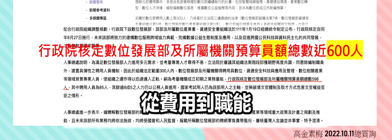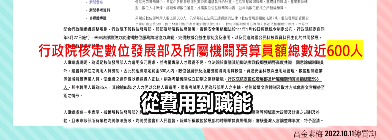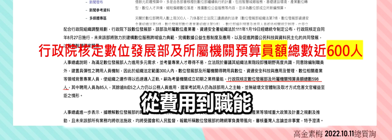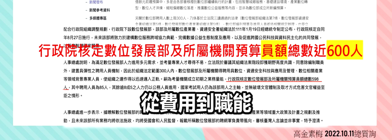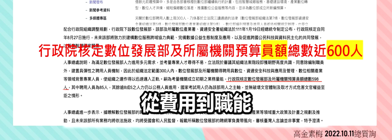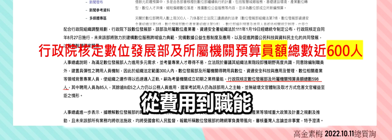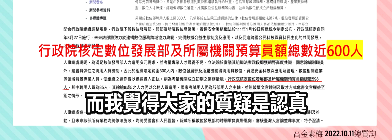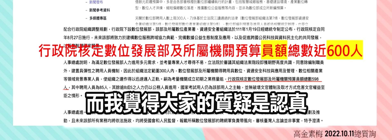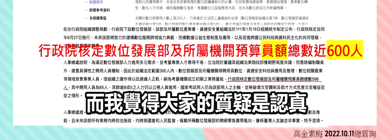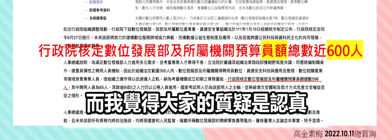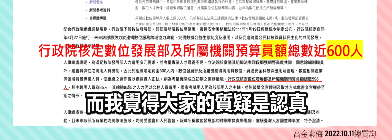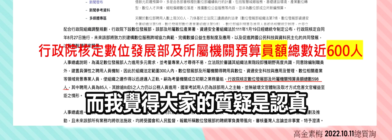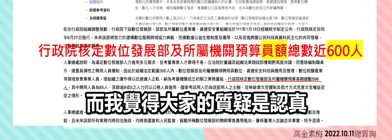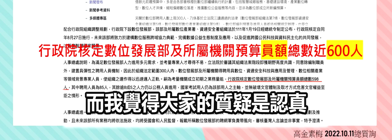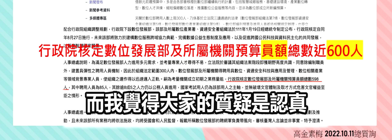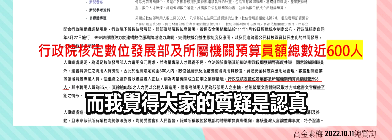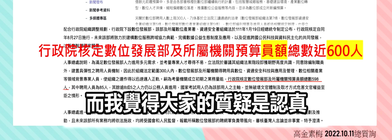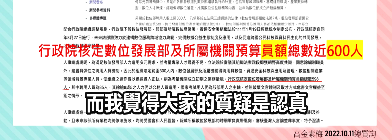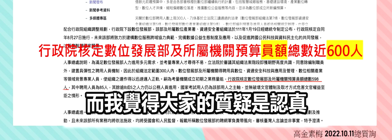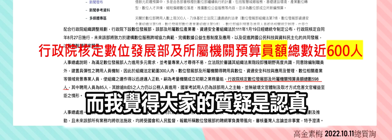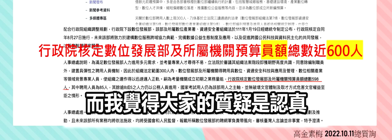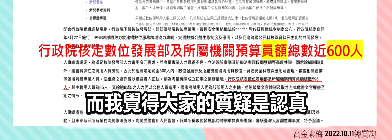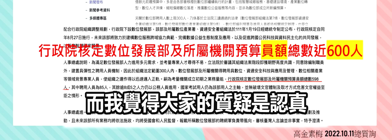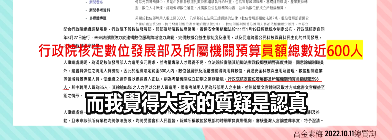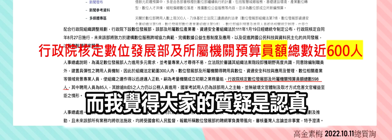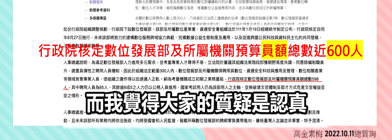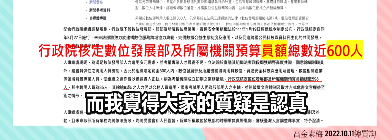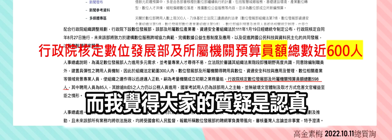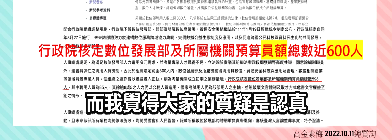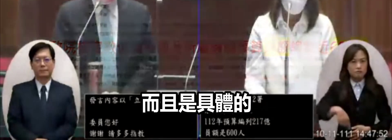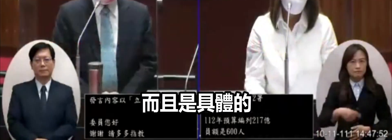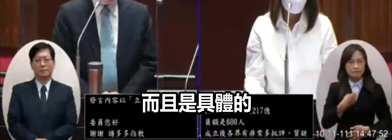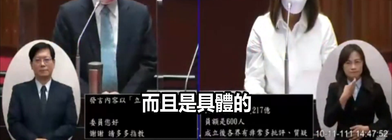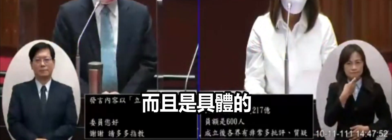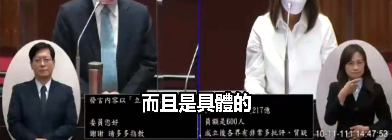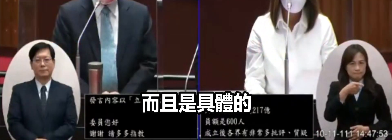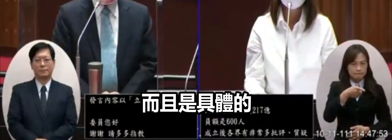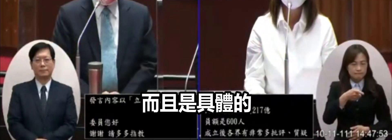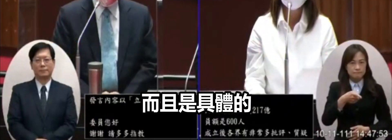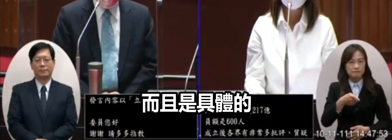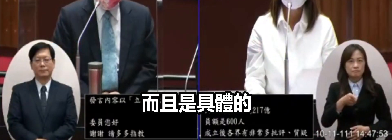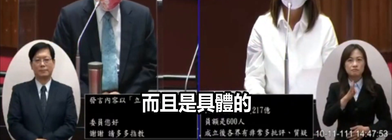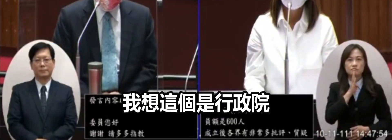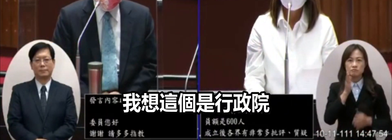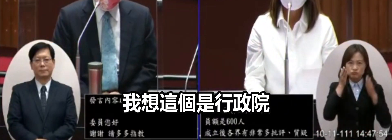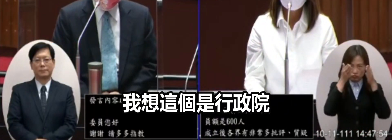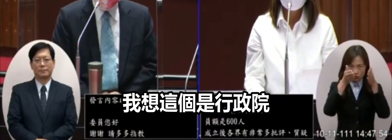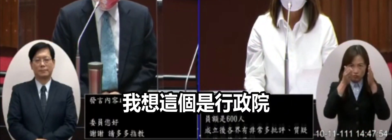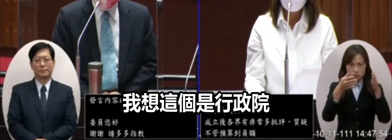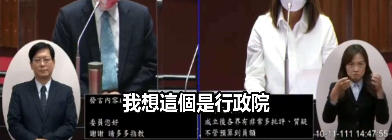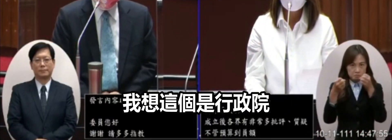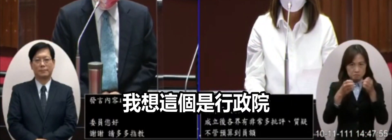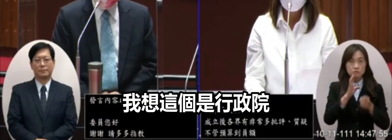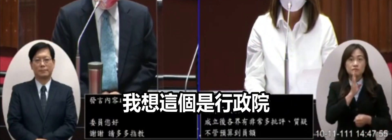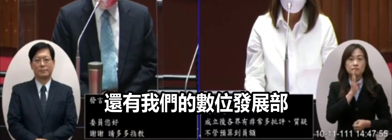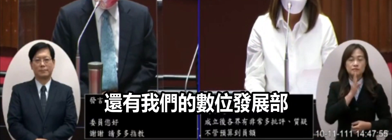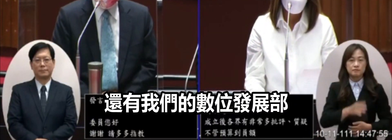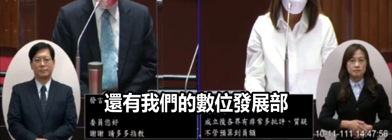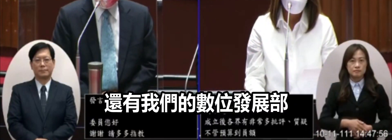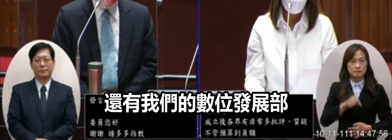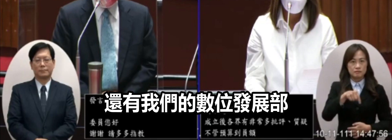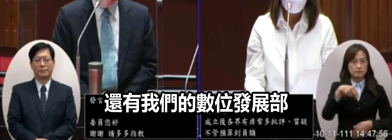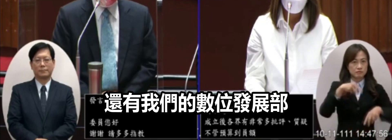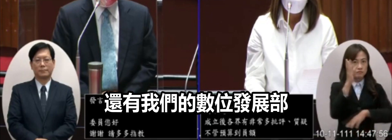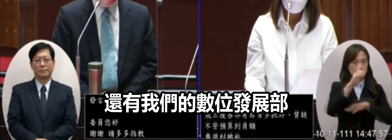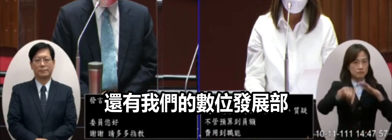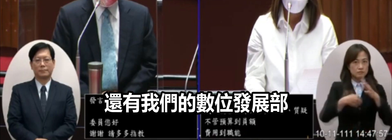职能，而我觉得大家的质疑是认真而且是具体的。我想这个是行政院还有我